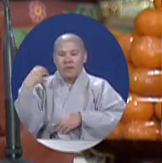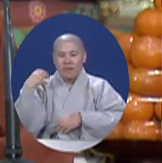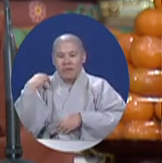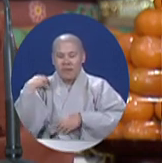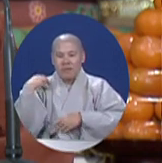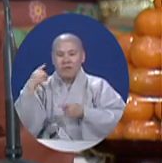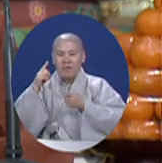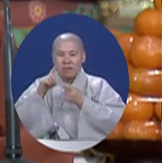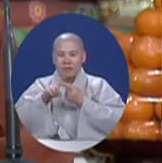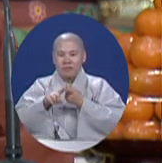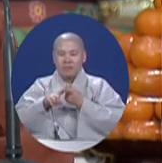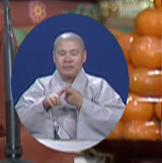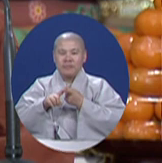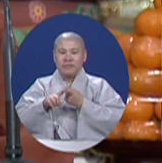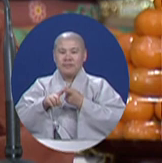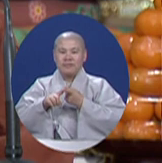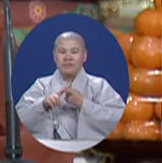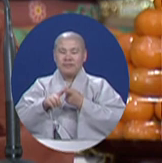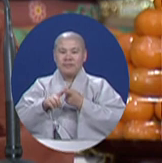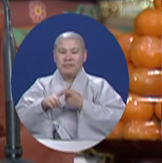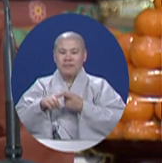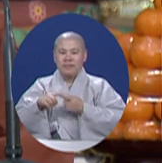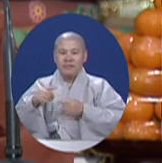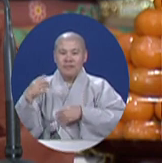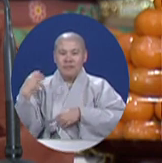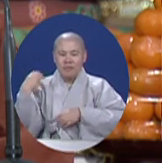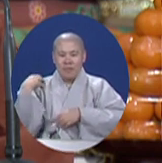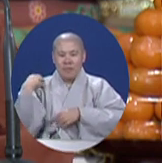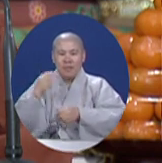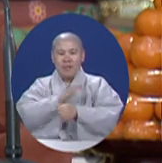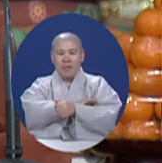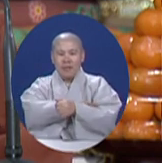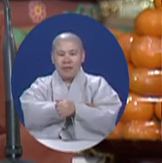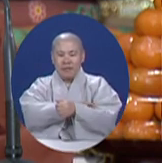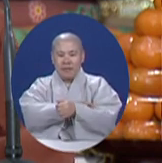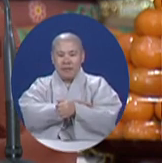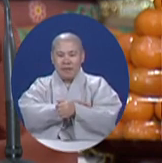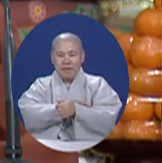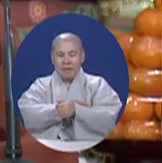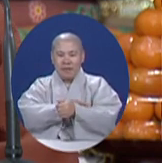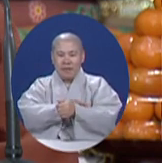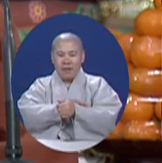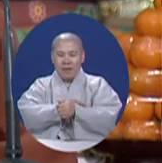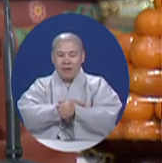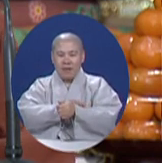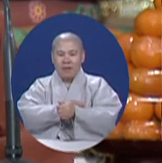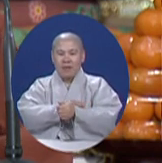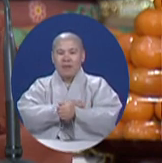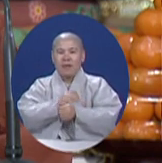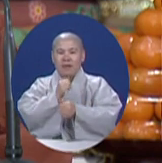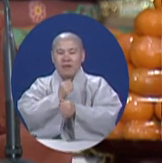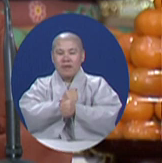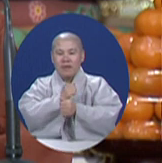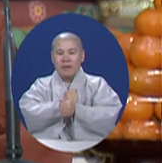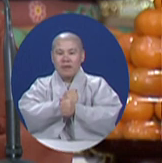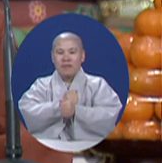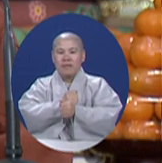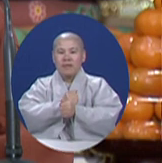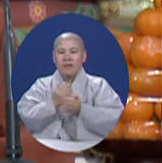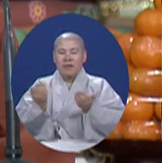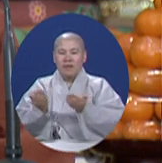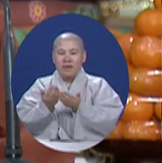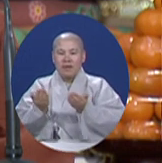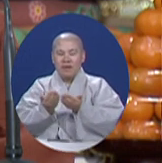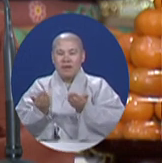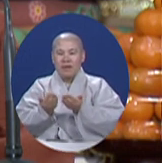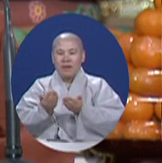소임에 맞추어서 소임을 잘 맡아서 해나가는 게 그게 대중생활의